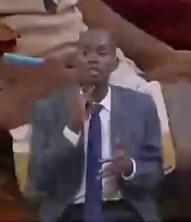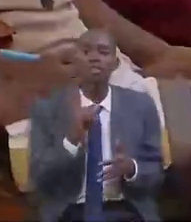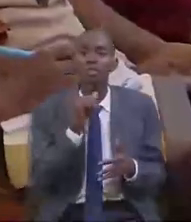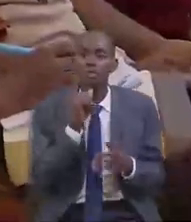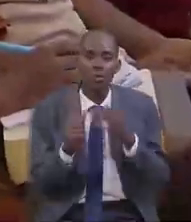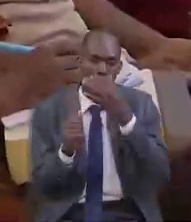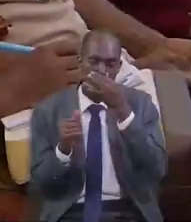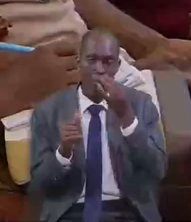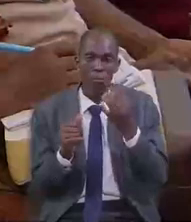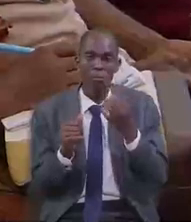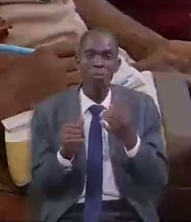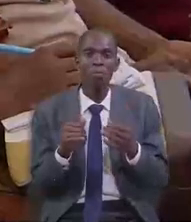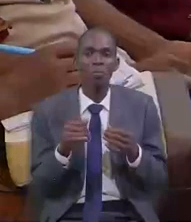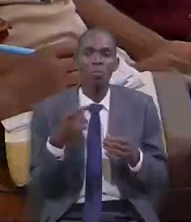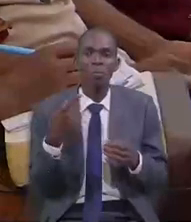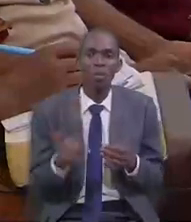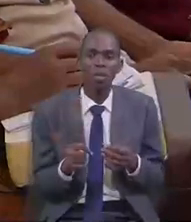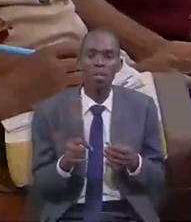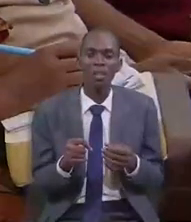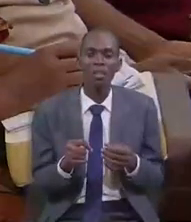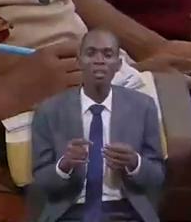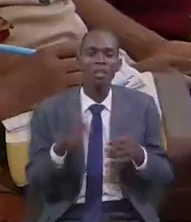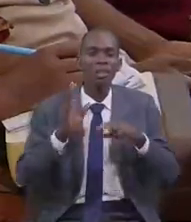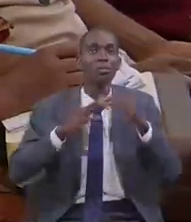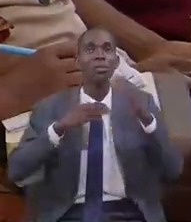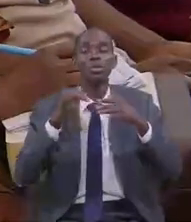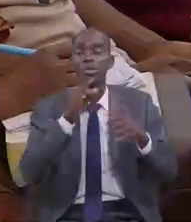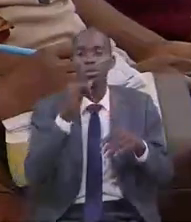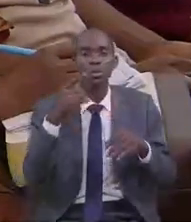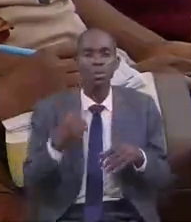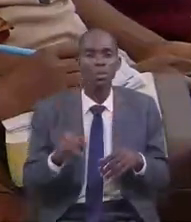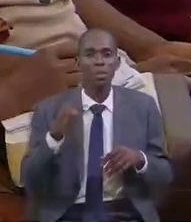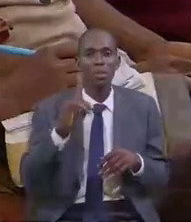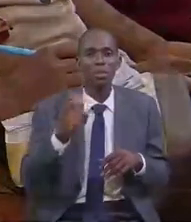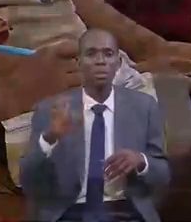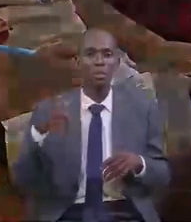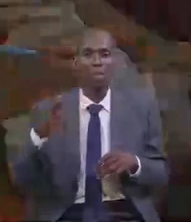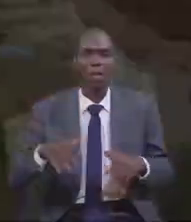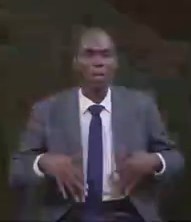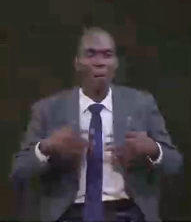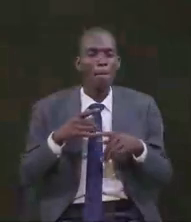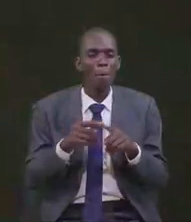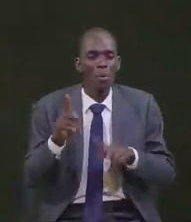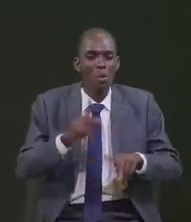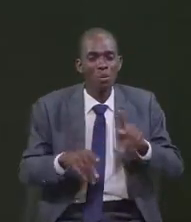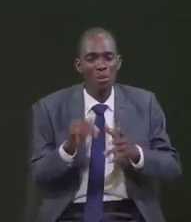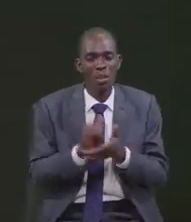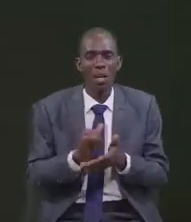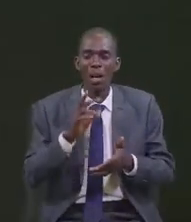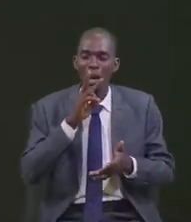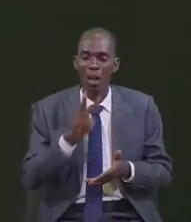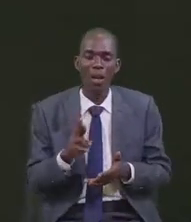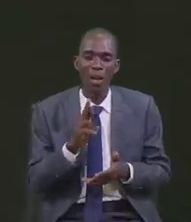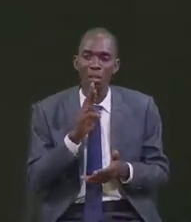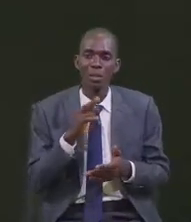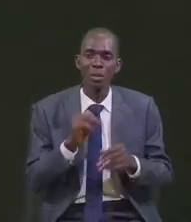profonde. Ce sont les gens au-dedans de ce bâtiment. C'est l'assemblée des gens appelés. C'est l'église,